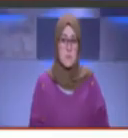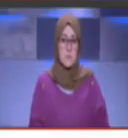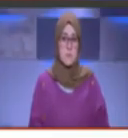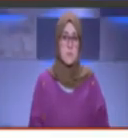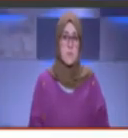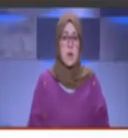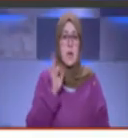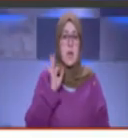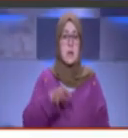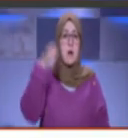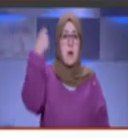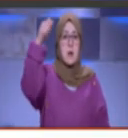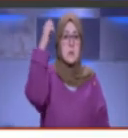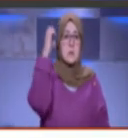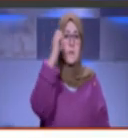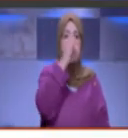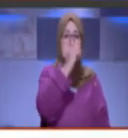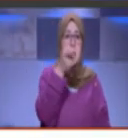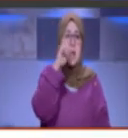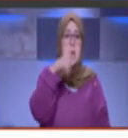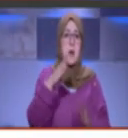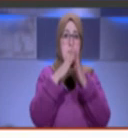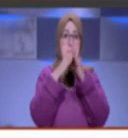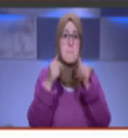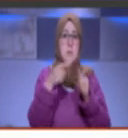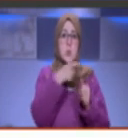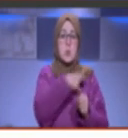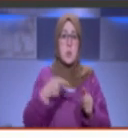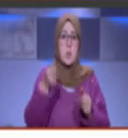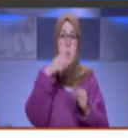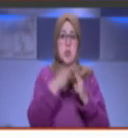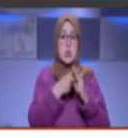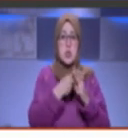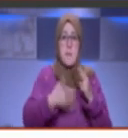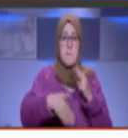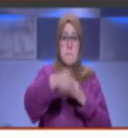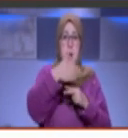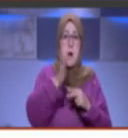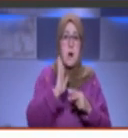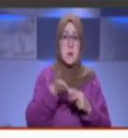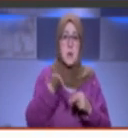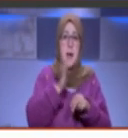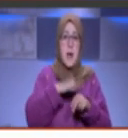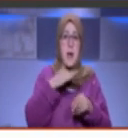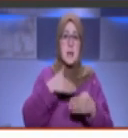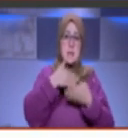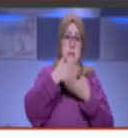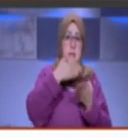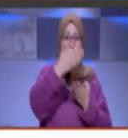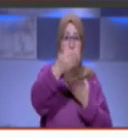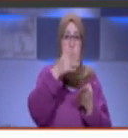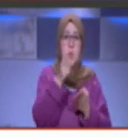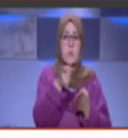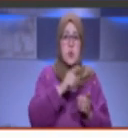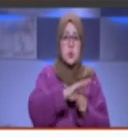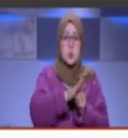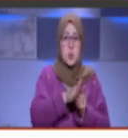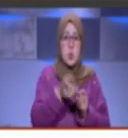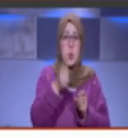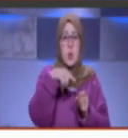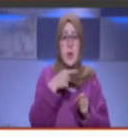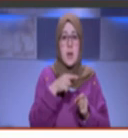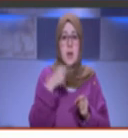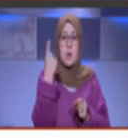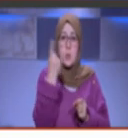أكد الرئيس عبد الفتاح السيسي أن مصر حكومة وشعبا قادرة على تجاوز تحدي فيروس كورونا. وخلال تفقده